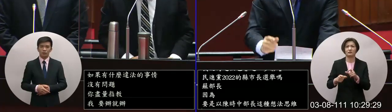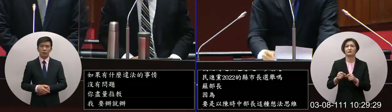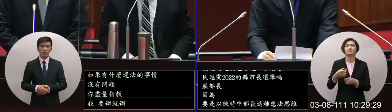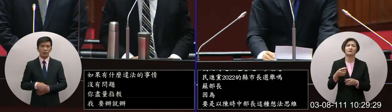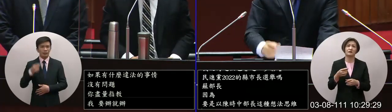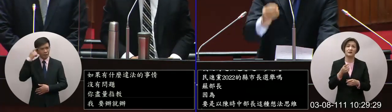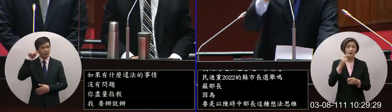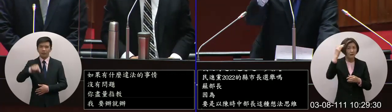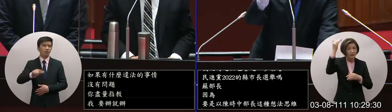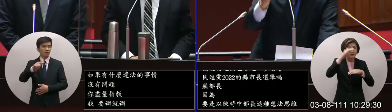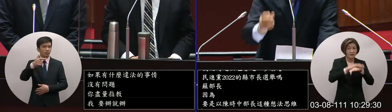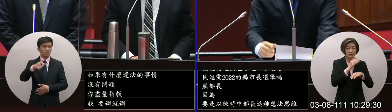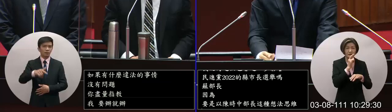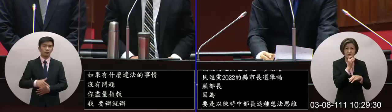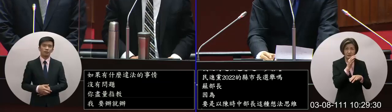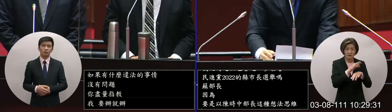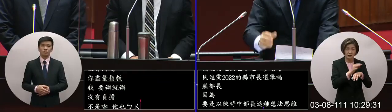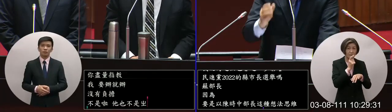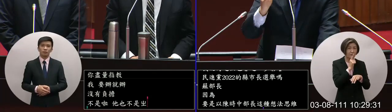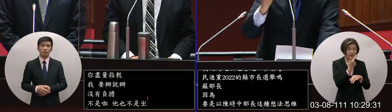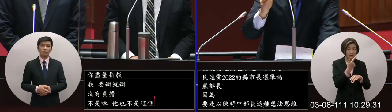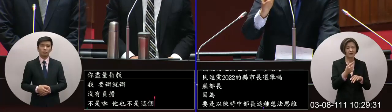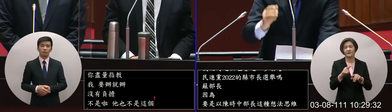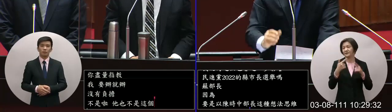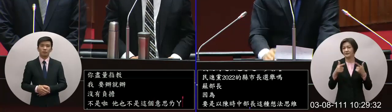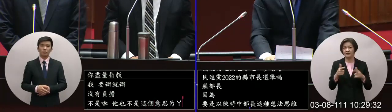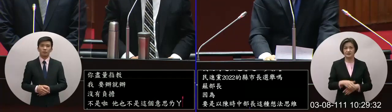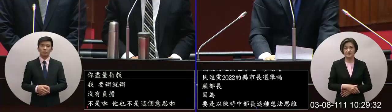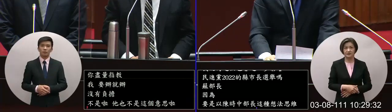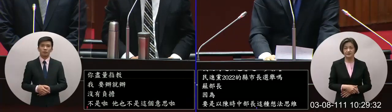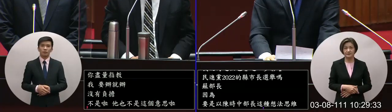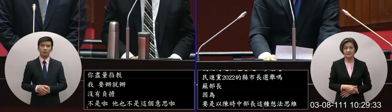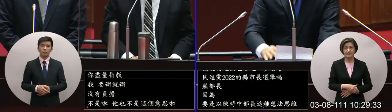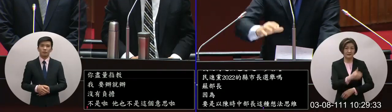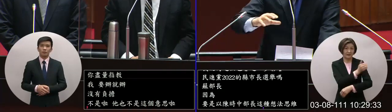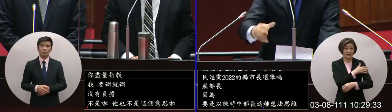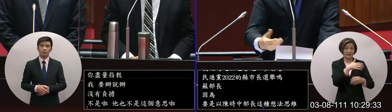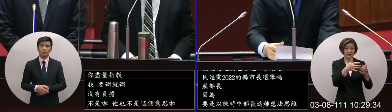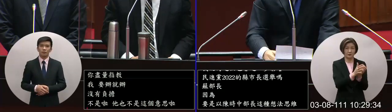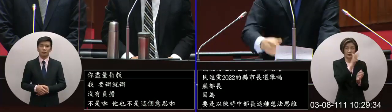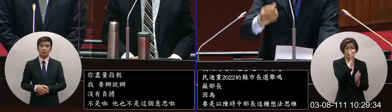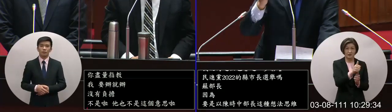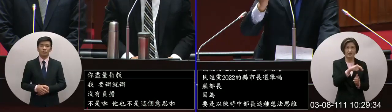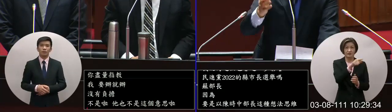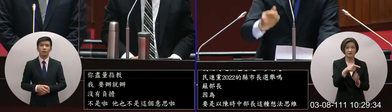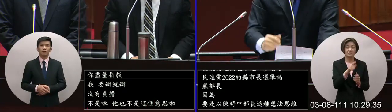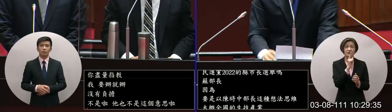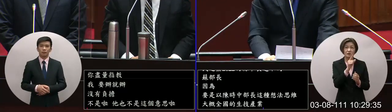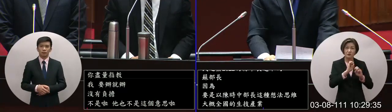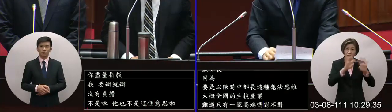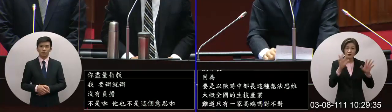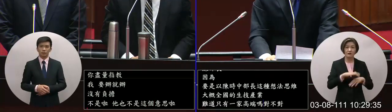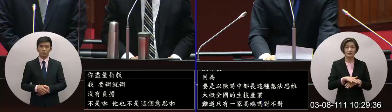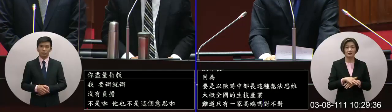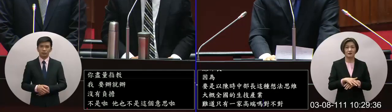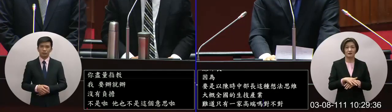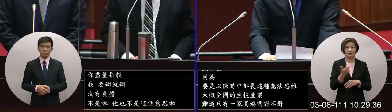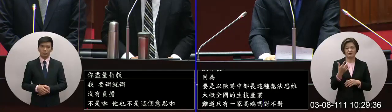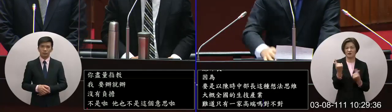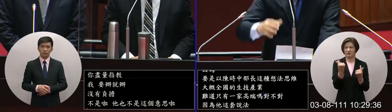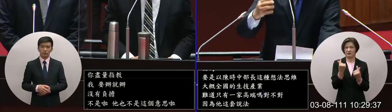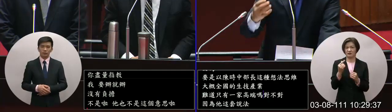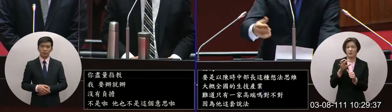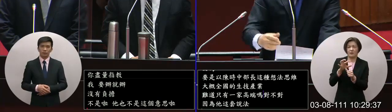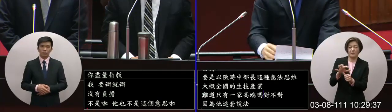是这个意思了、 哦。他因为这套说法哈、哦，就是哈、哦，讲实在话，再转个角度，就是给减掉有压